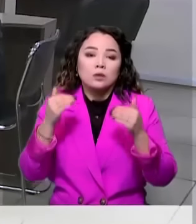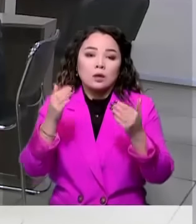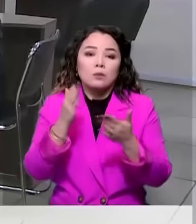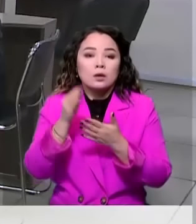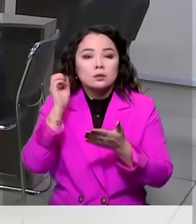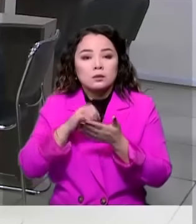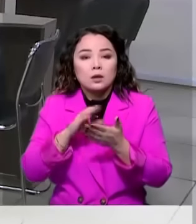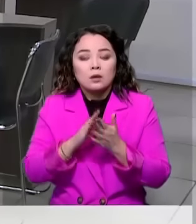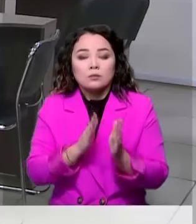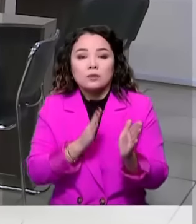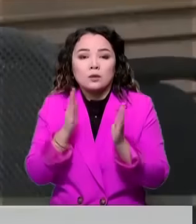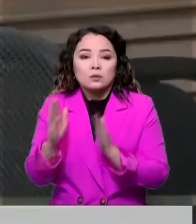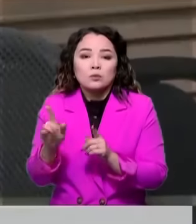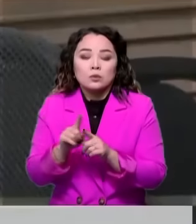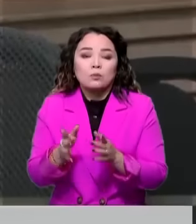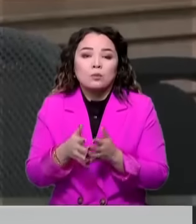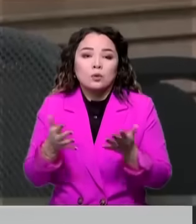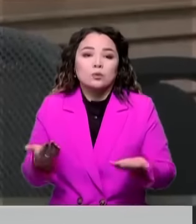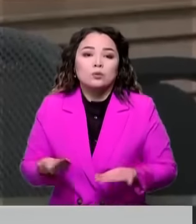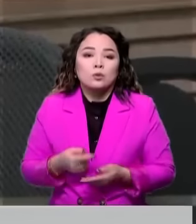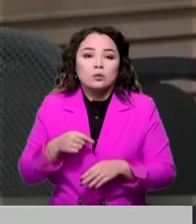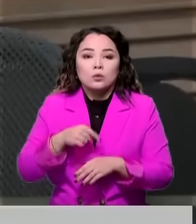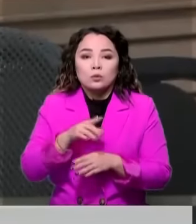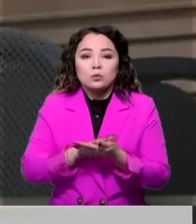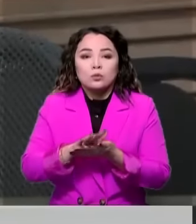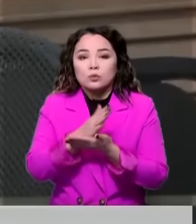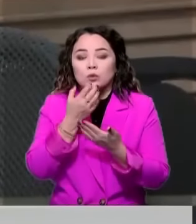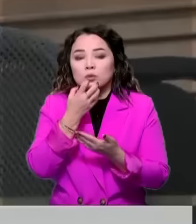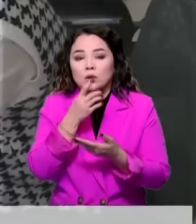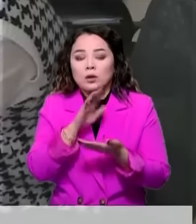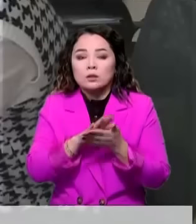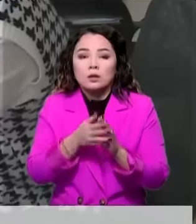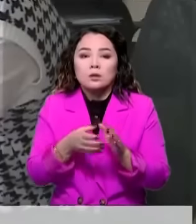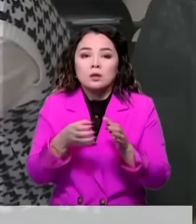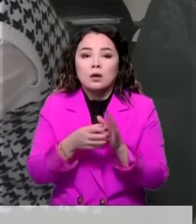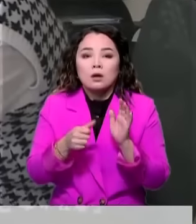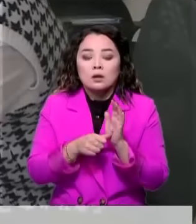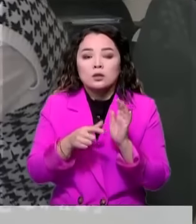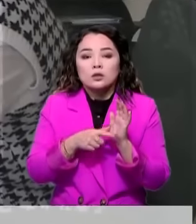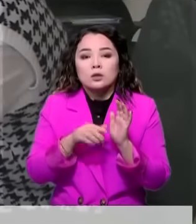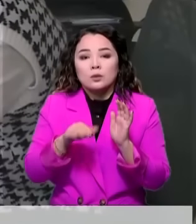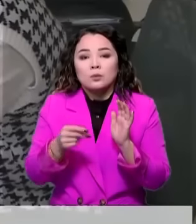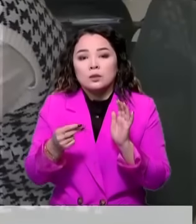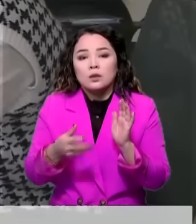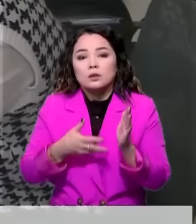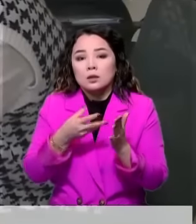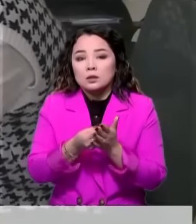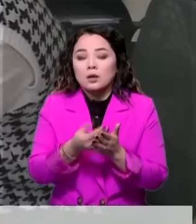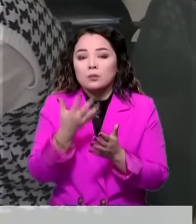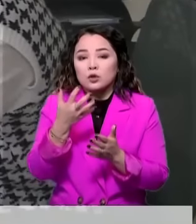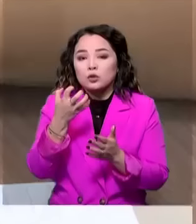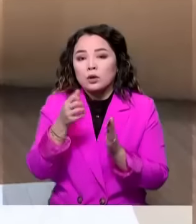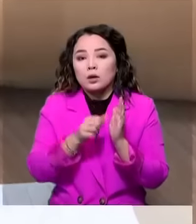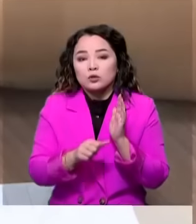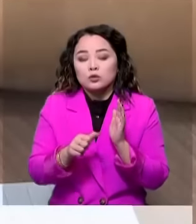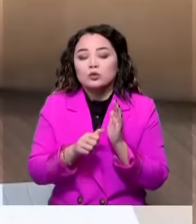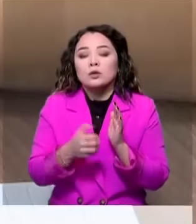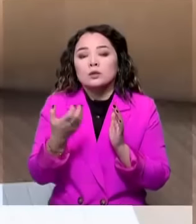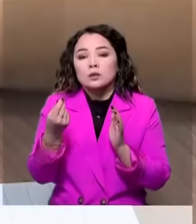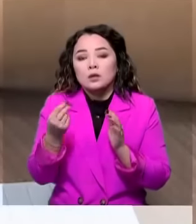тарифтің ауытқуын тұрғындардың басым бөлігі сезбейді. Жылу үшін ай сайын 6-7 мың теңге төліп келгендерінде 500-600